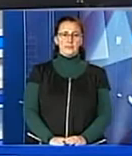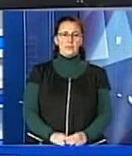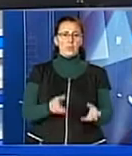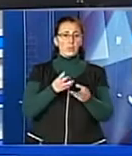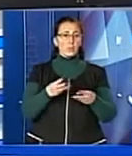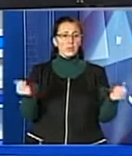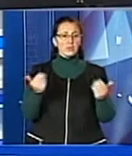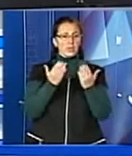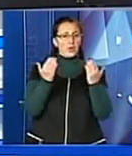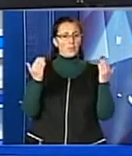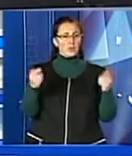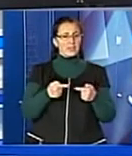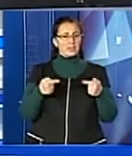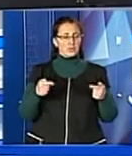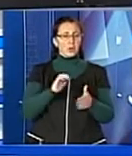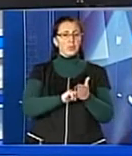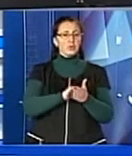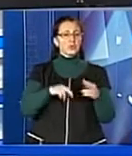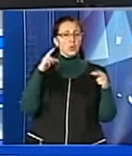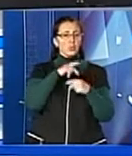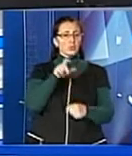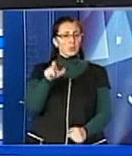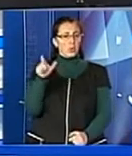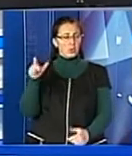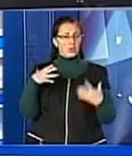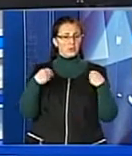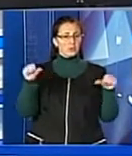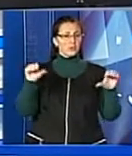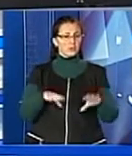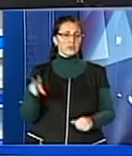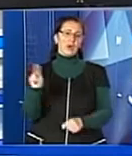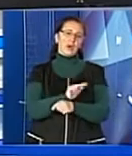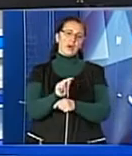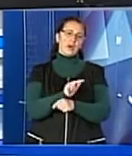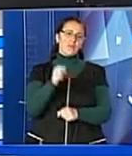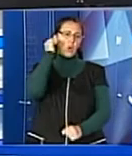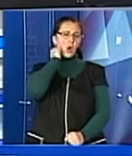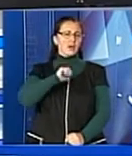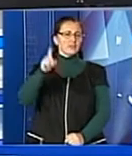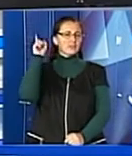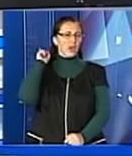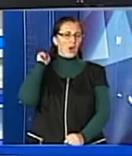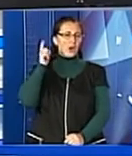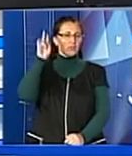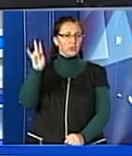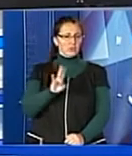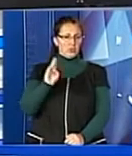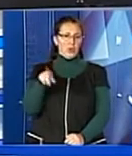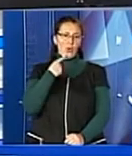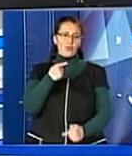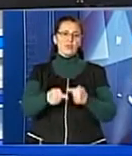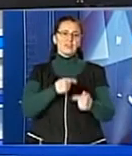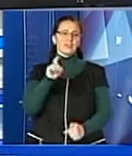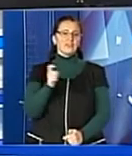Зникли музейні експонати, причина отруєння людей у львівському ресторані та ремонт старовинного храму. Про це не лише за мить. Розпочинаємо